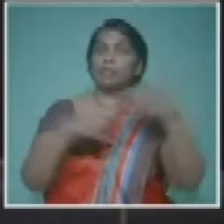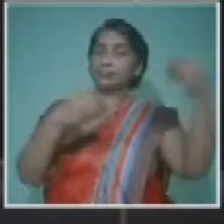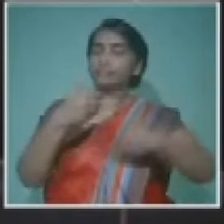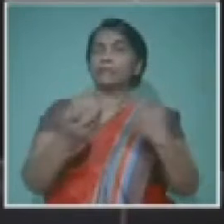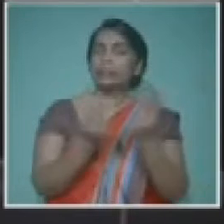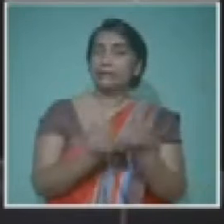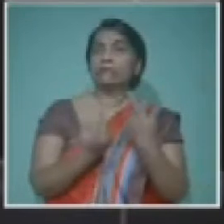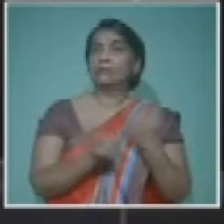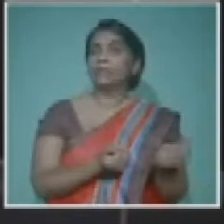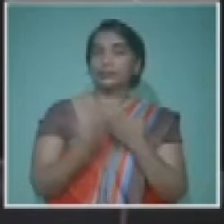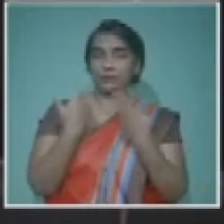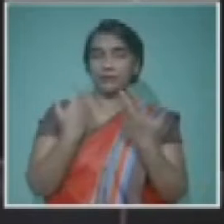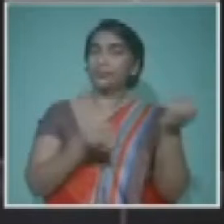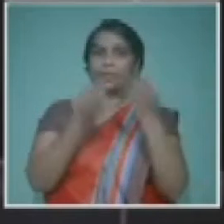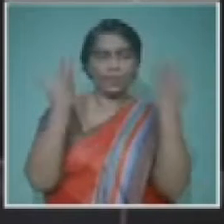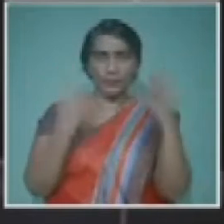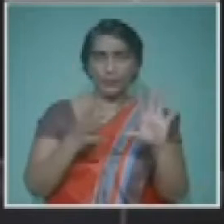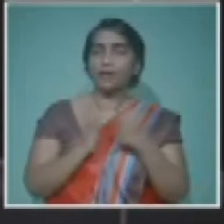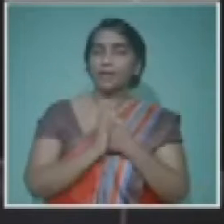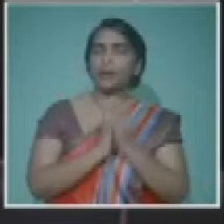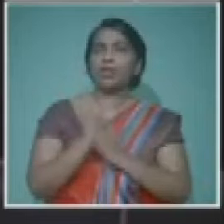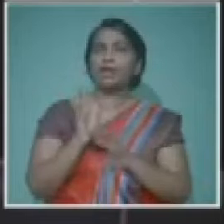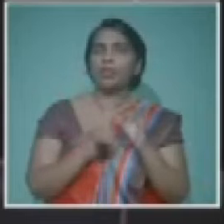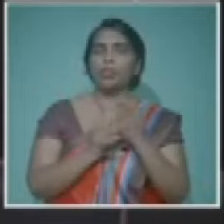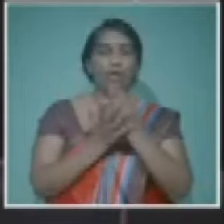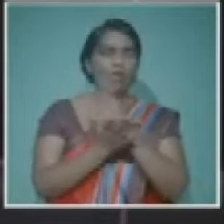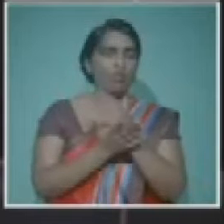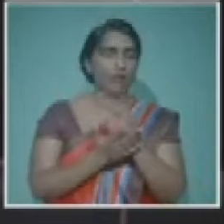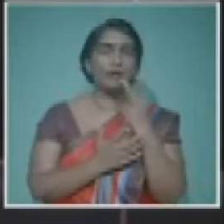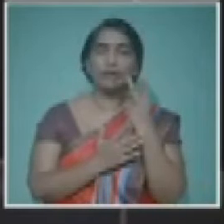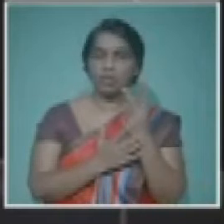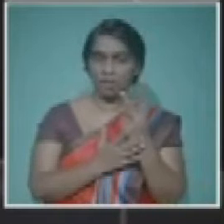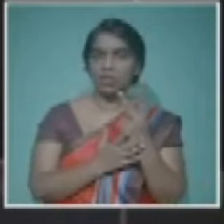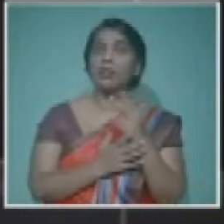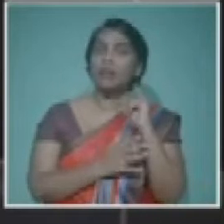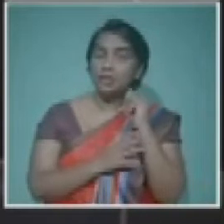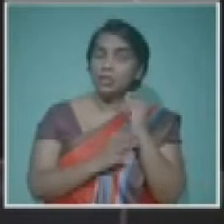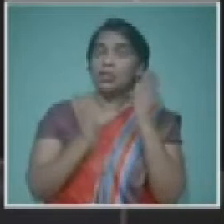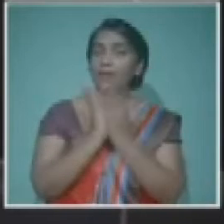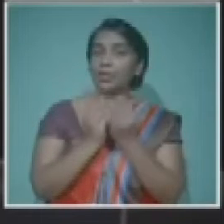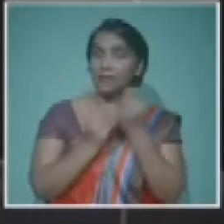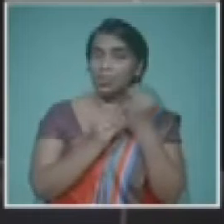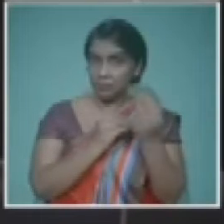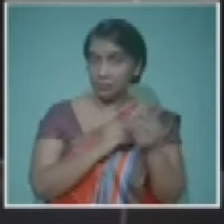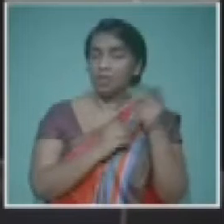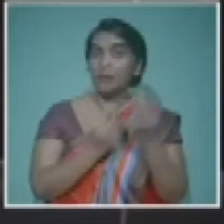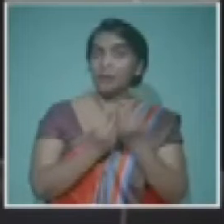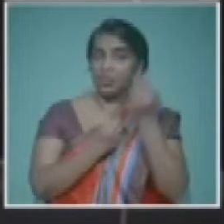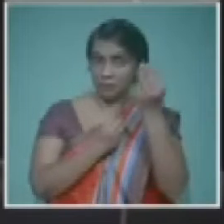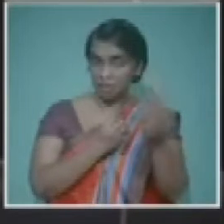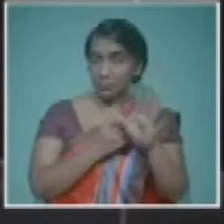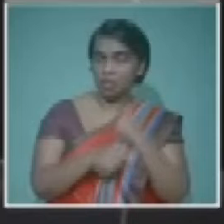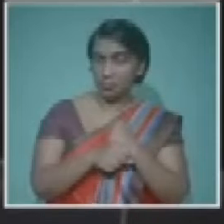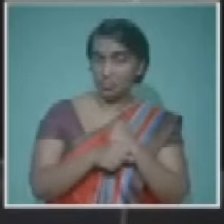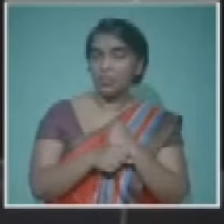මේ ආයුධපත් ටික හෙට යවලා තිනවා. ගරු මන්ත්‍රීතුමනි මේක කොටස් දෙකක් තිනවා. සමහර ශිෂ්‍යත්ව ඒ ලබා දෙන